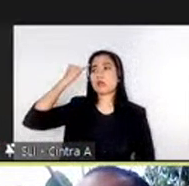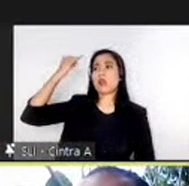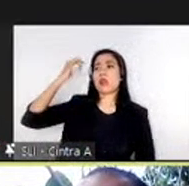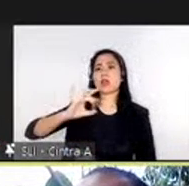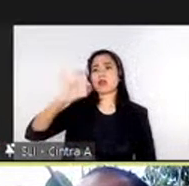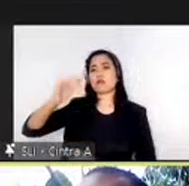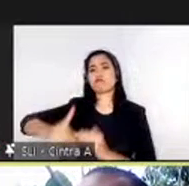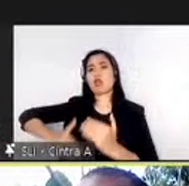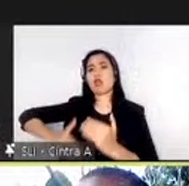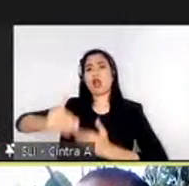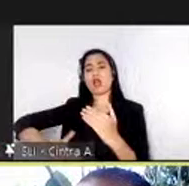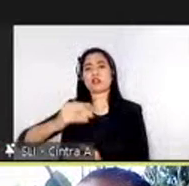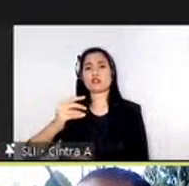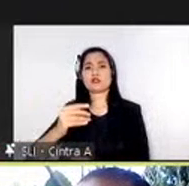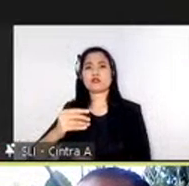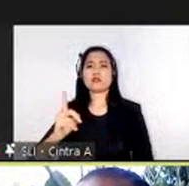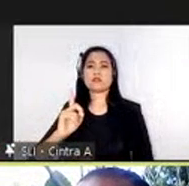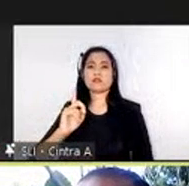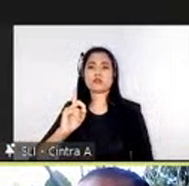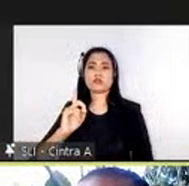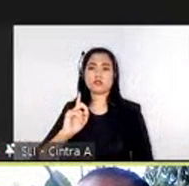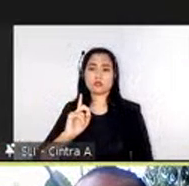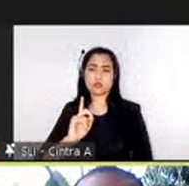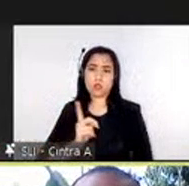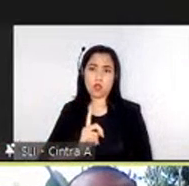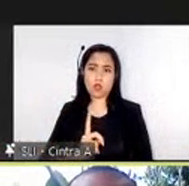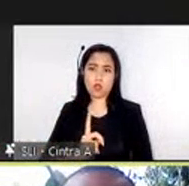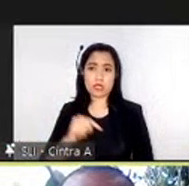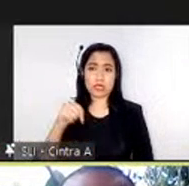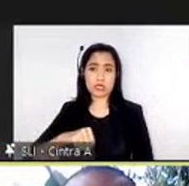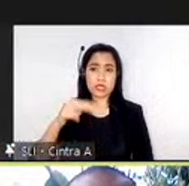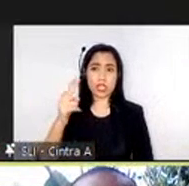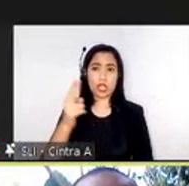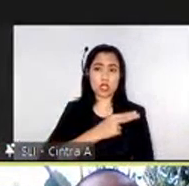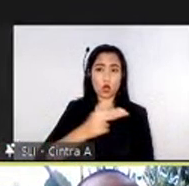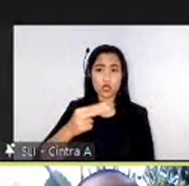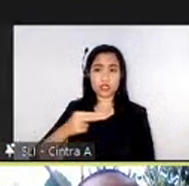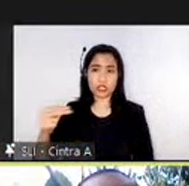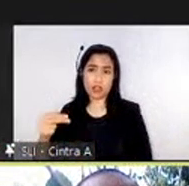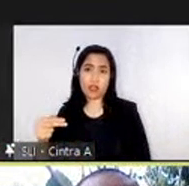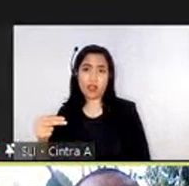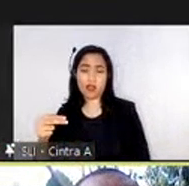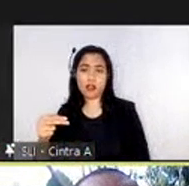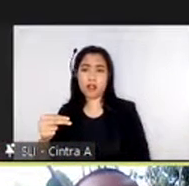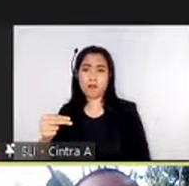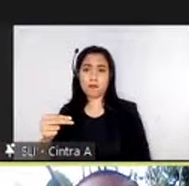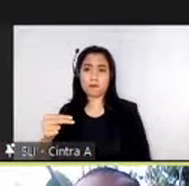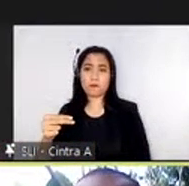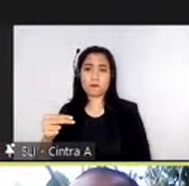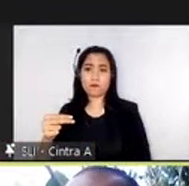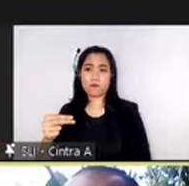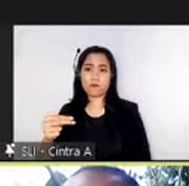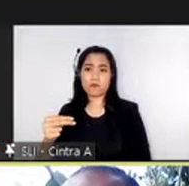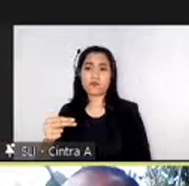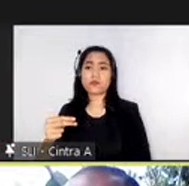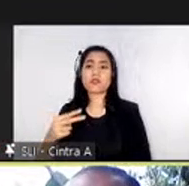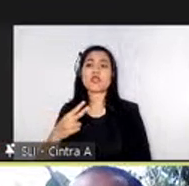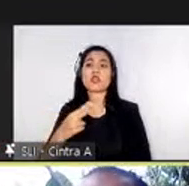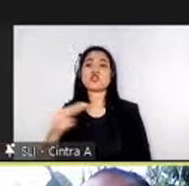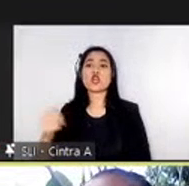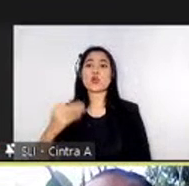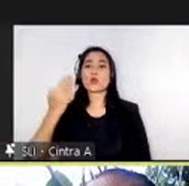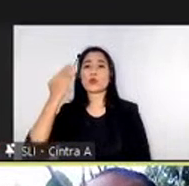bahwa ee Indonesia focal point itu yang dulu dipegang oleh kemenko